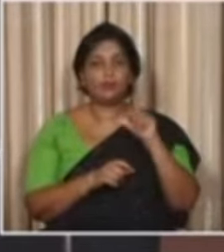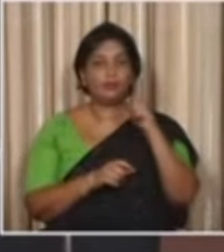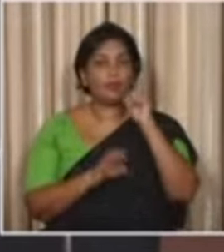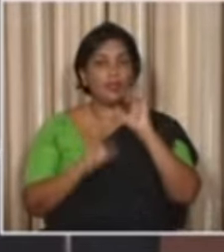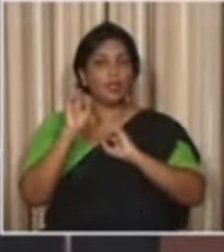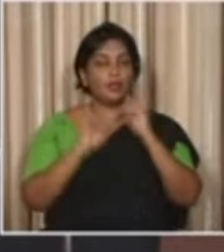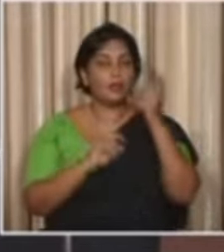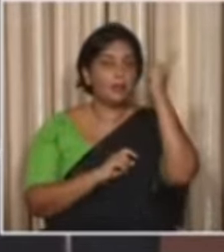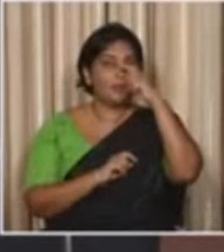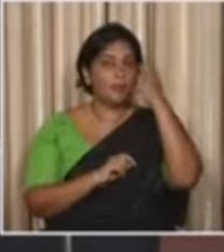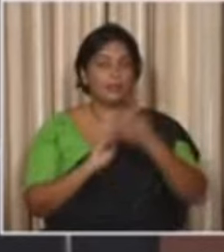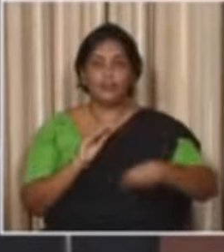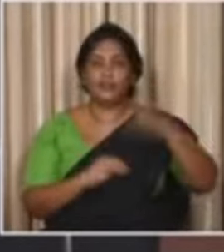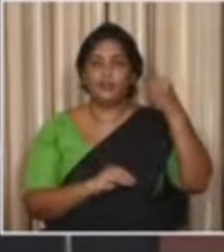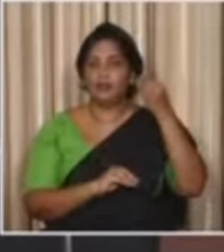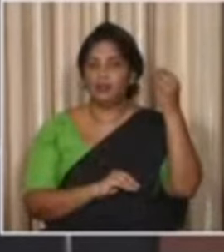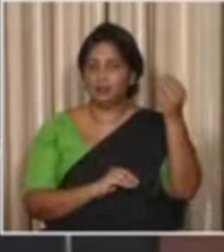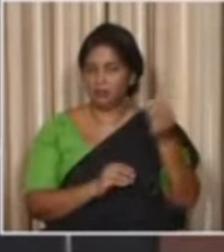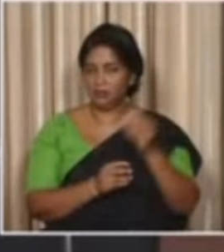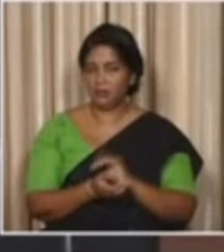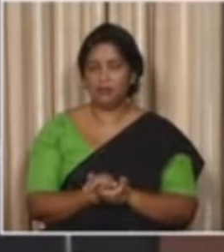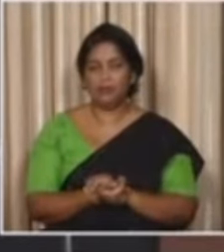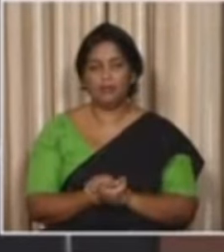70%ක පඩි වැඩි දීලා